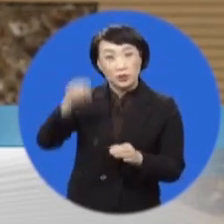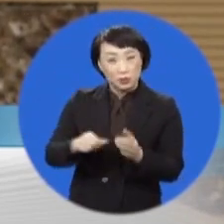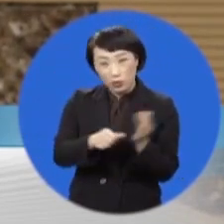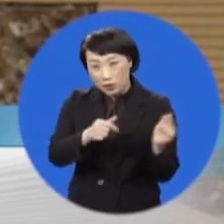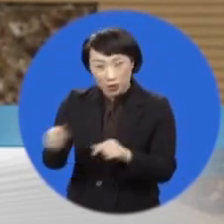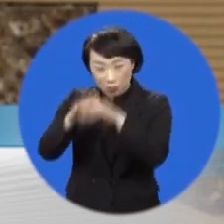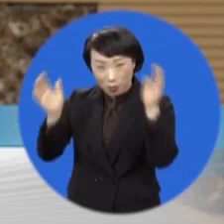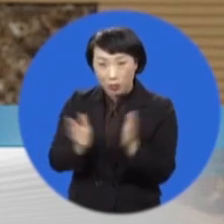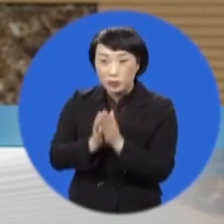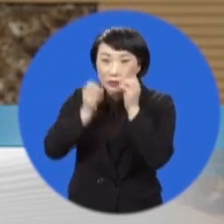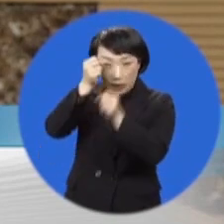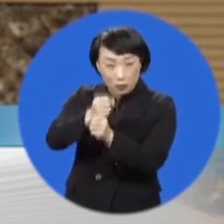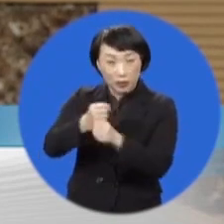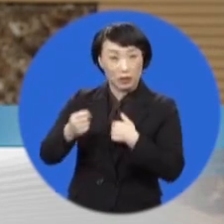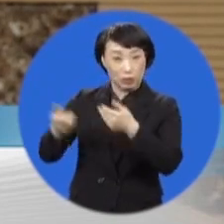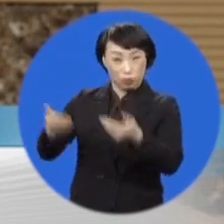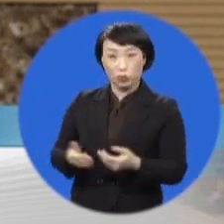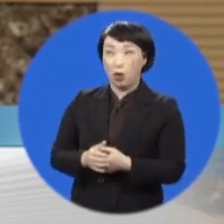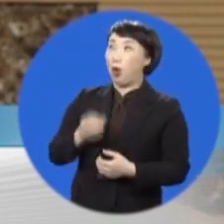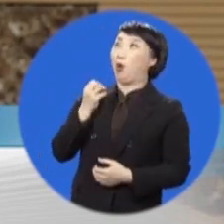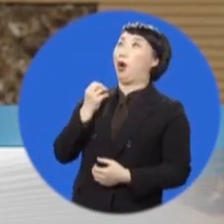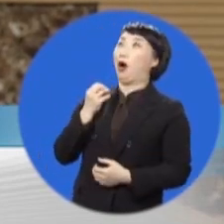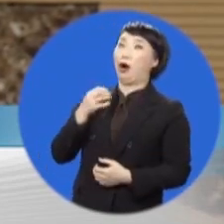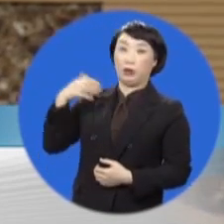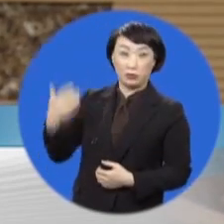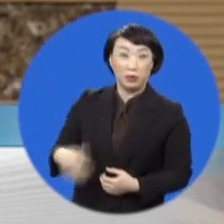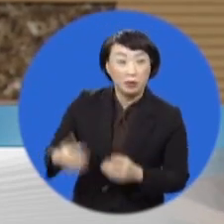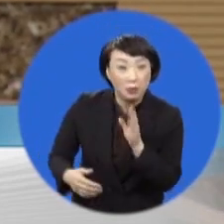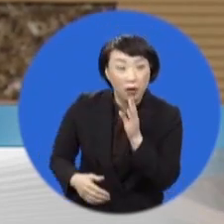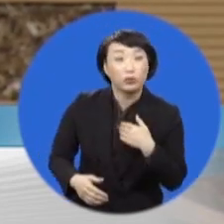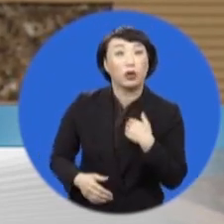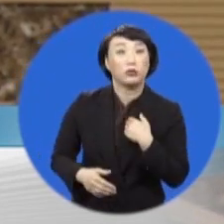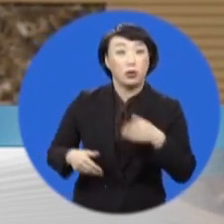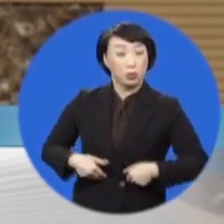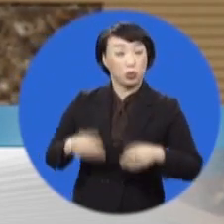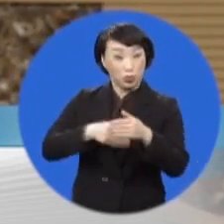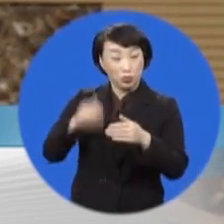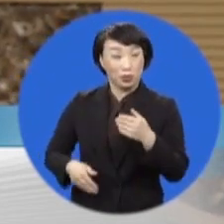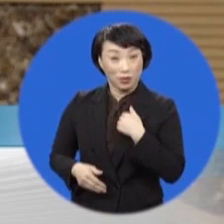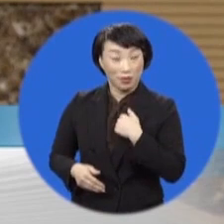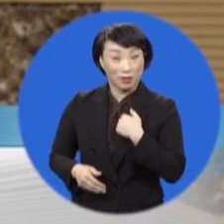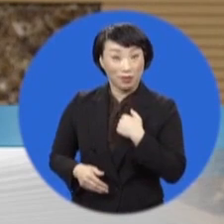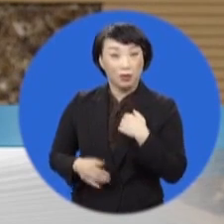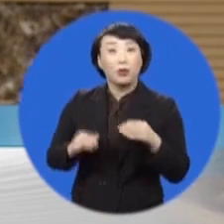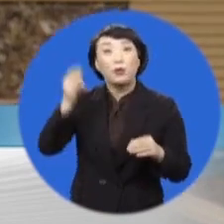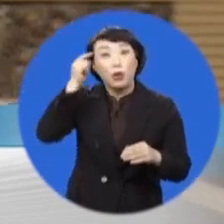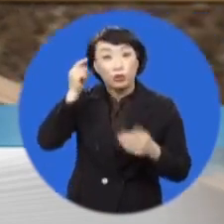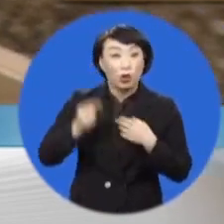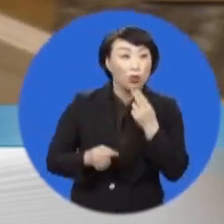나에게 주셨던 대단하죠 나에게는 킹 졸개 좋겠죠 왜